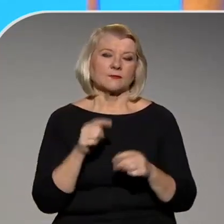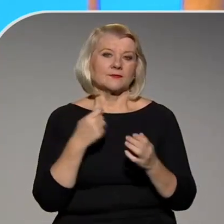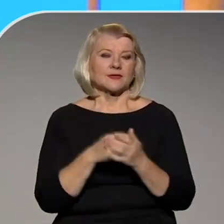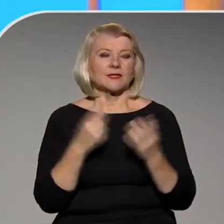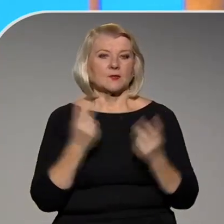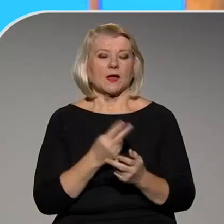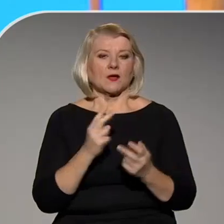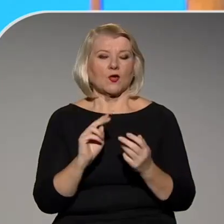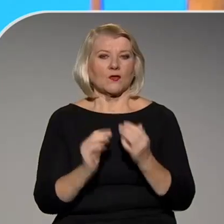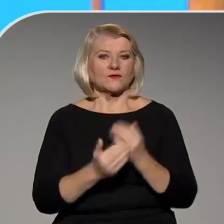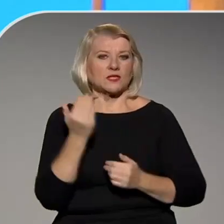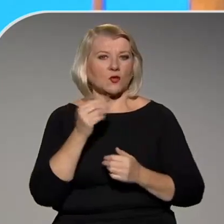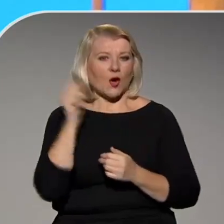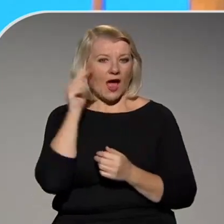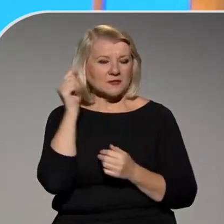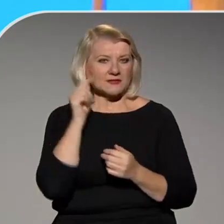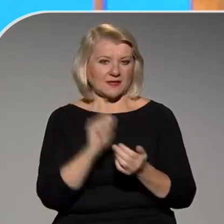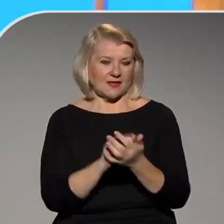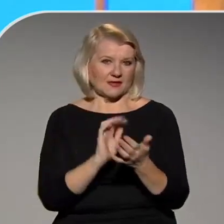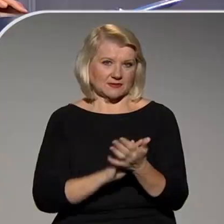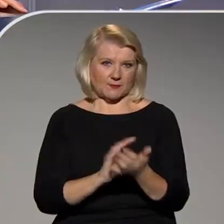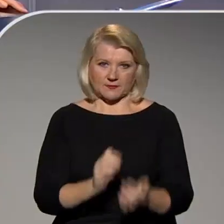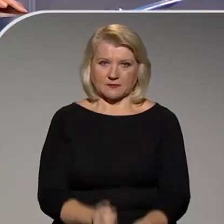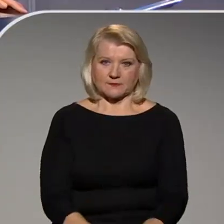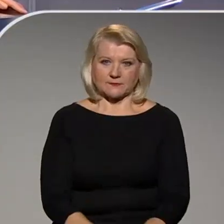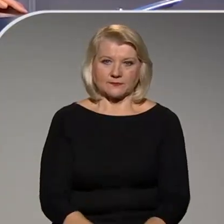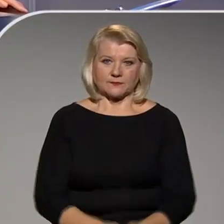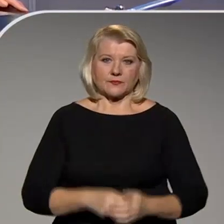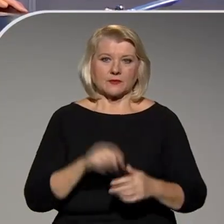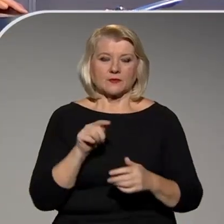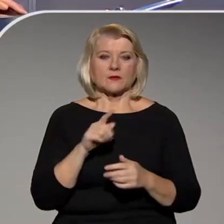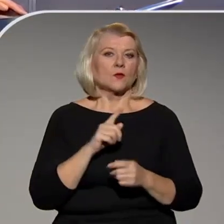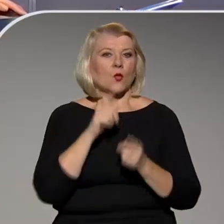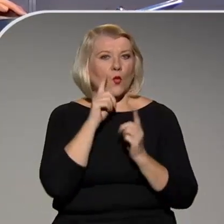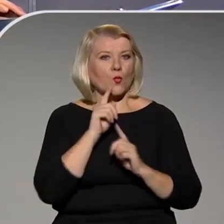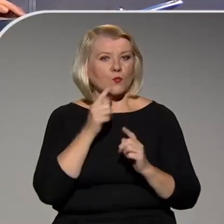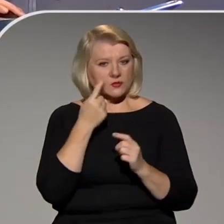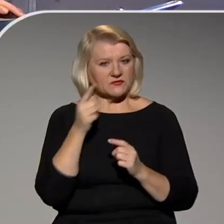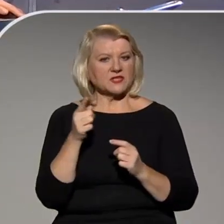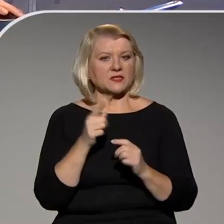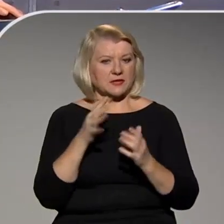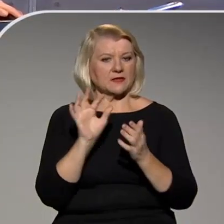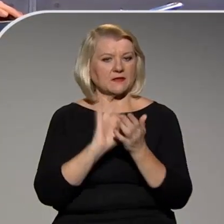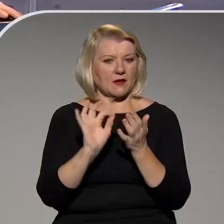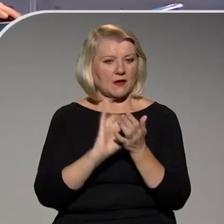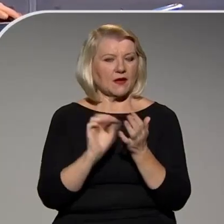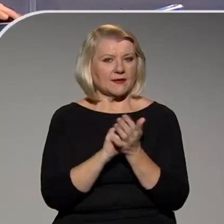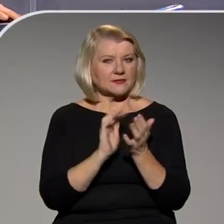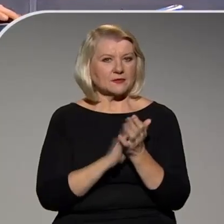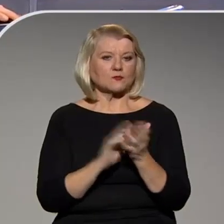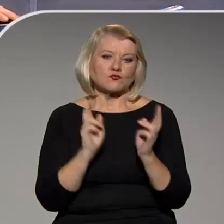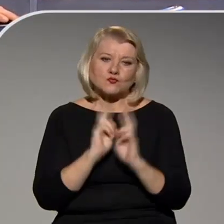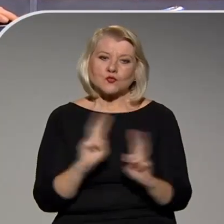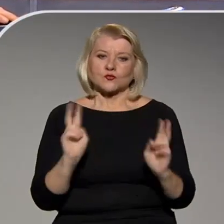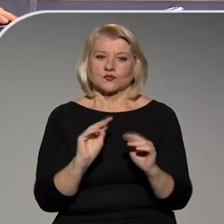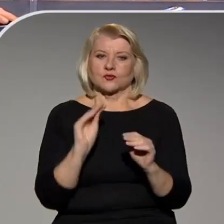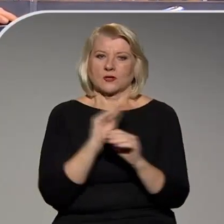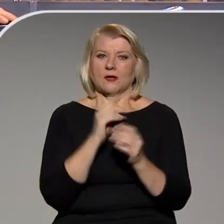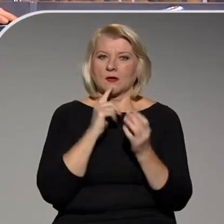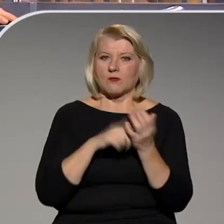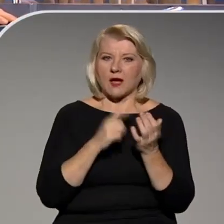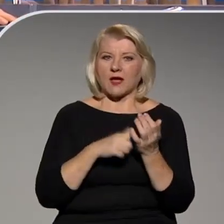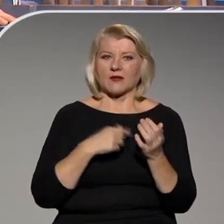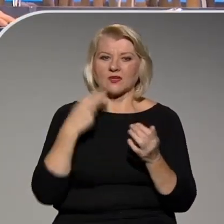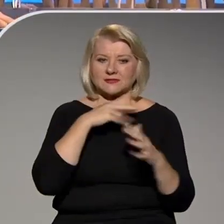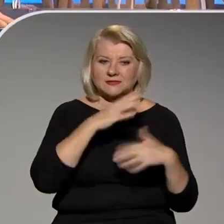východoazijský recept, takže je to fajn. Ono ty humusy, takhle my to vidíme ve vaší knize, mohou i krásně vypadat, když se různě obarví třeba pestem nebo